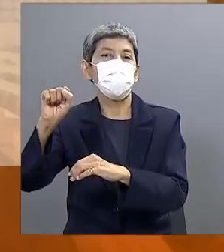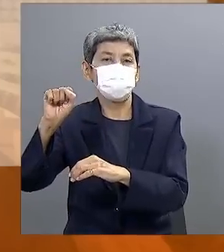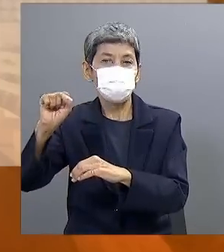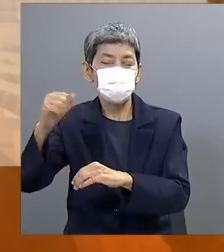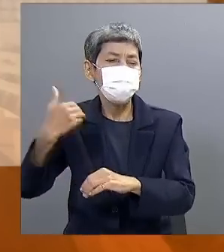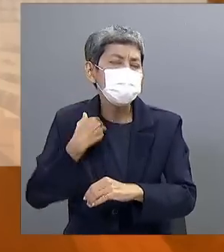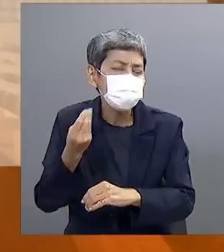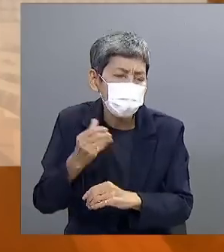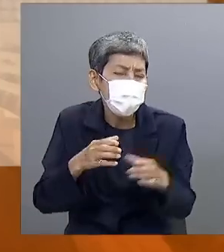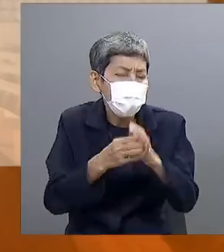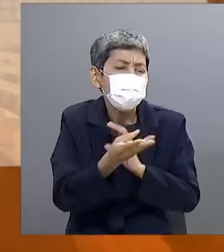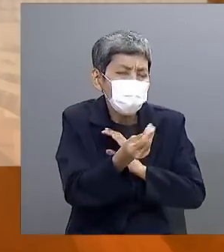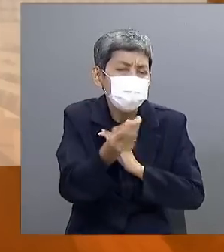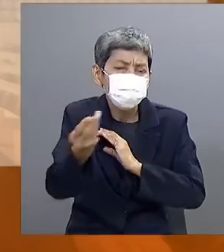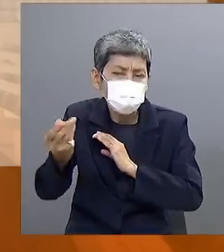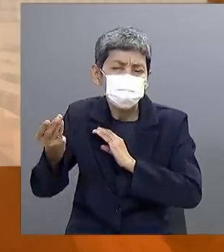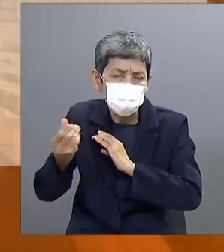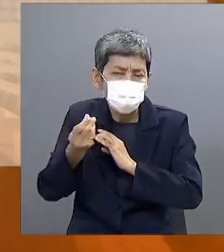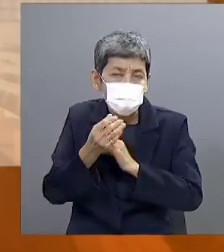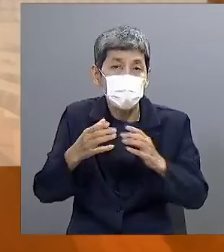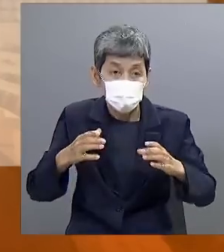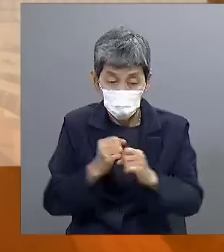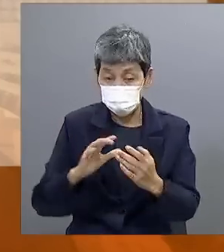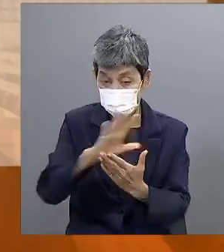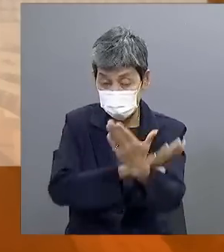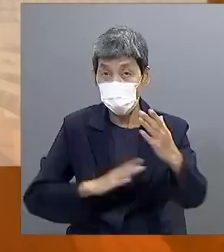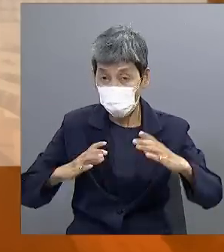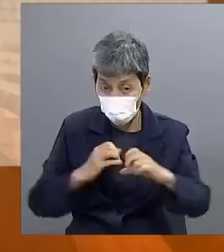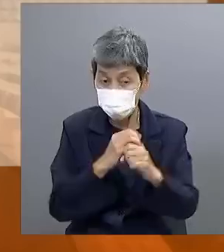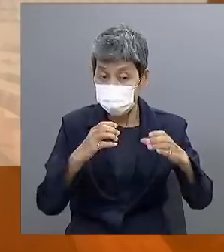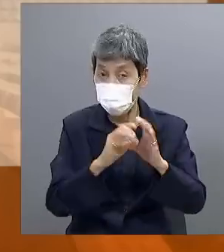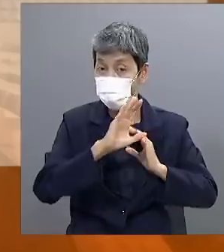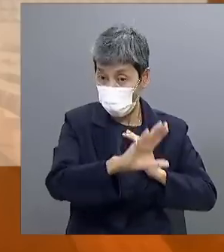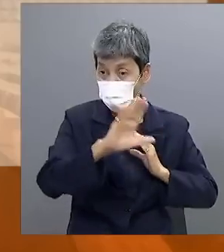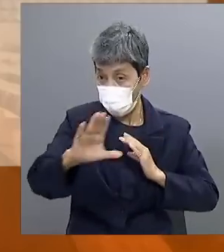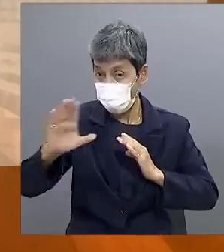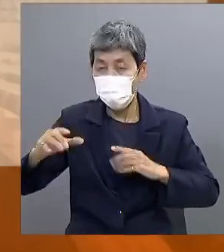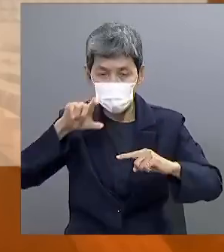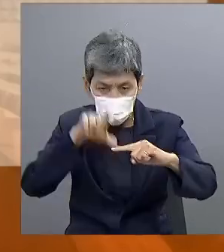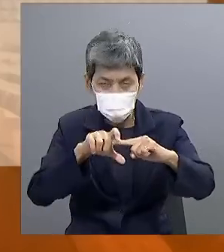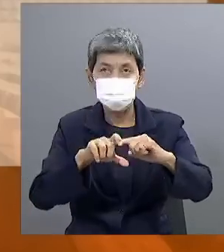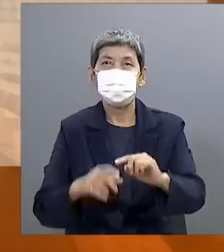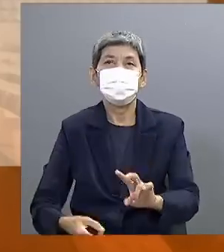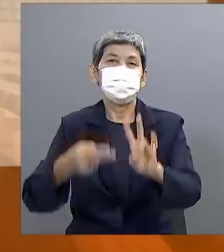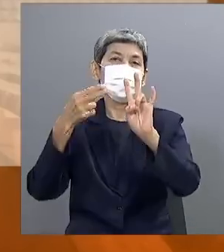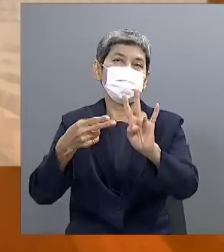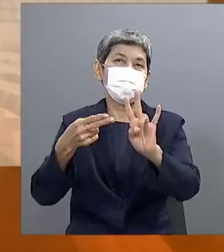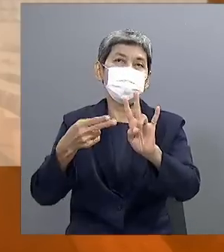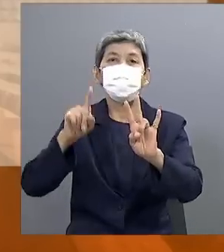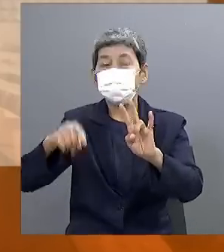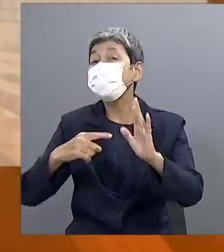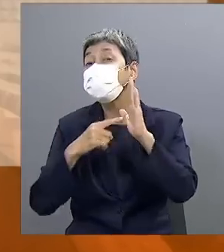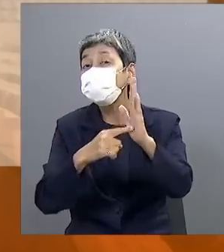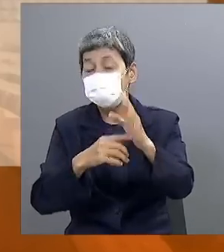ต่ละพรรคโดยนำคะแนนรวมทั้งประเทศเฉพาะพรรคนั้นๆมาหารด้วย 71,000ตัวอย่างค่ะพรรคหนึ่ง